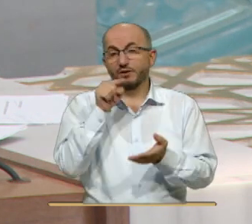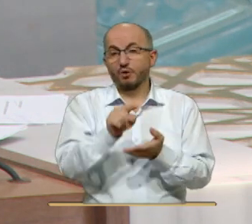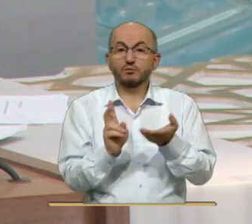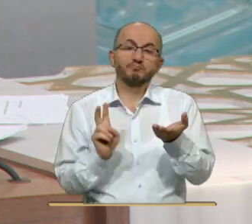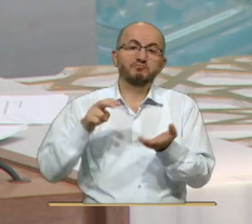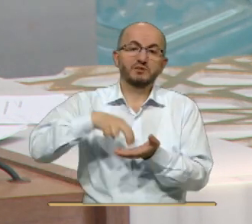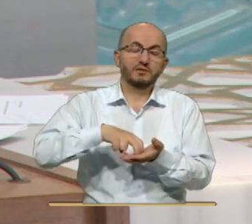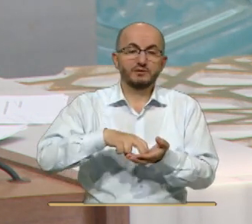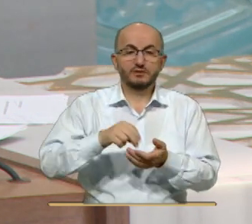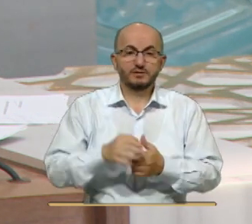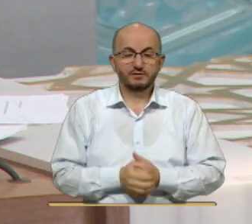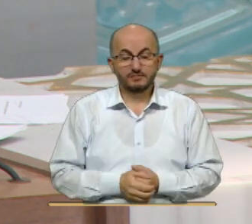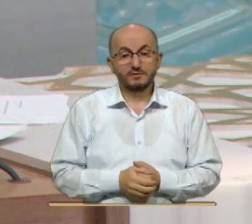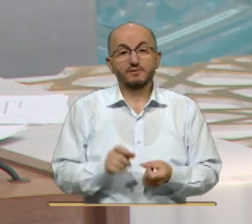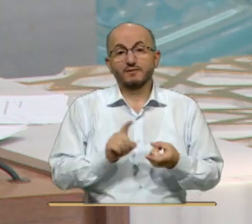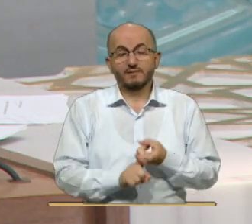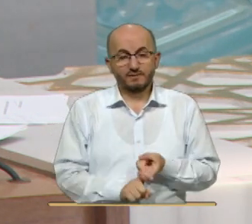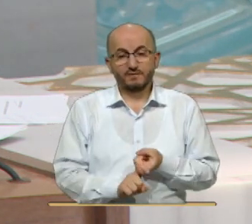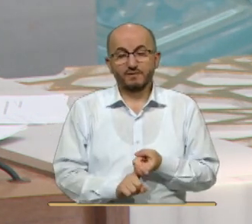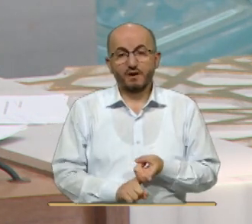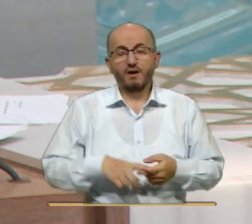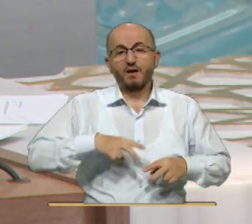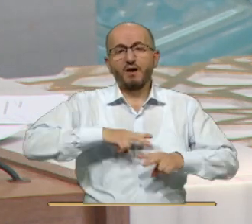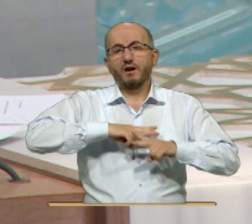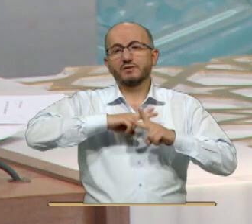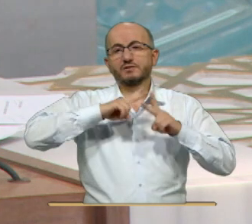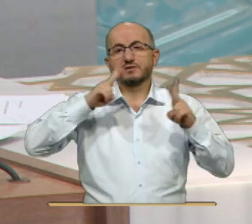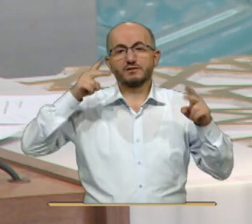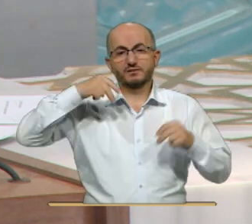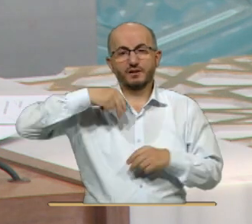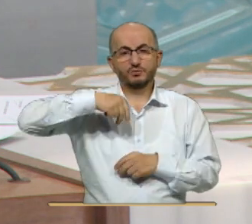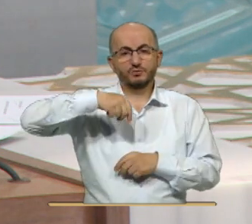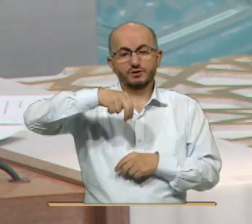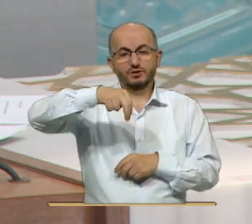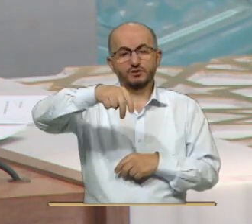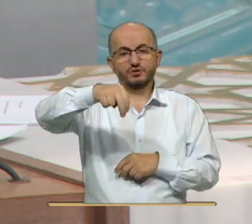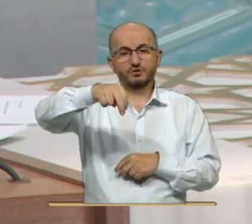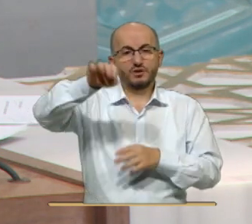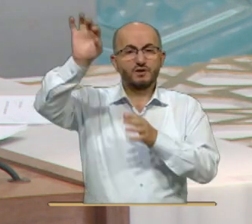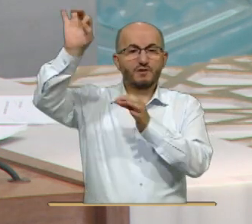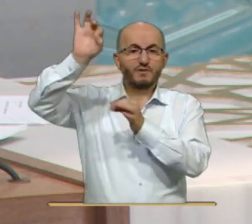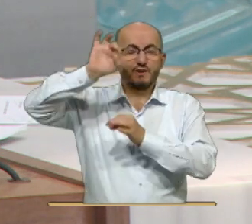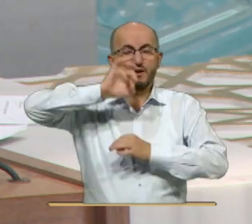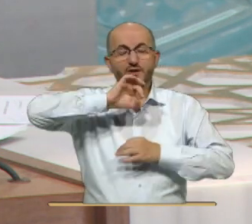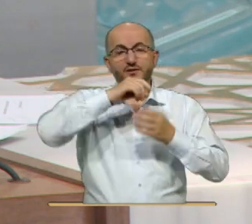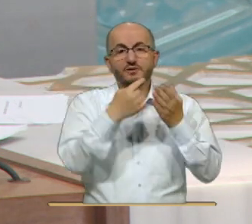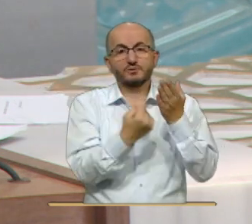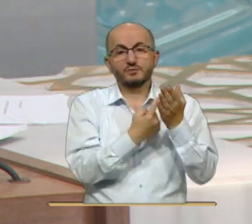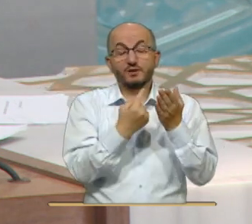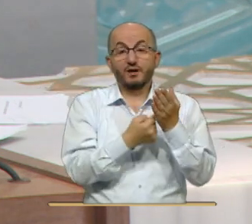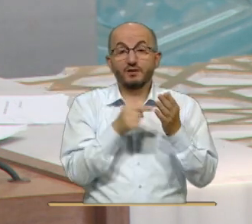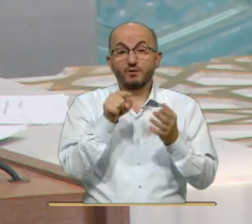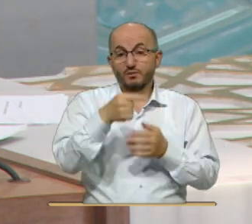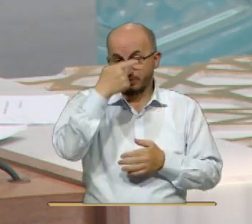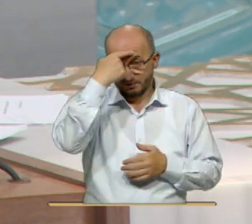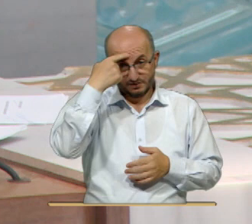dirilttik ve aydınlığında yürüyeceği vahyi, Kur'an'ı ona